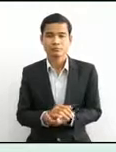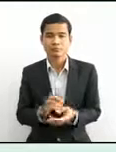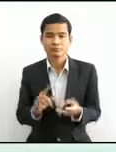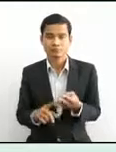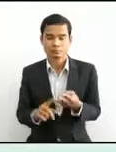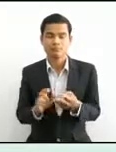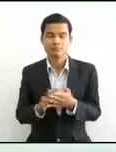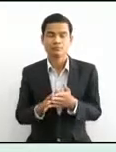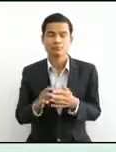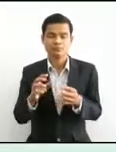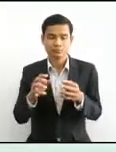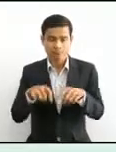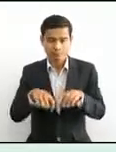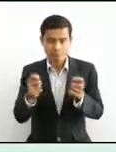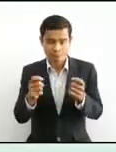âm bảy